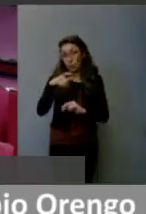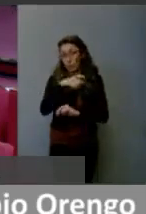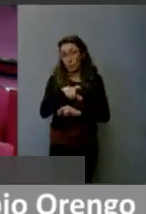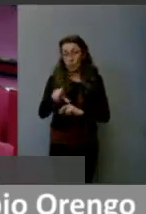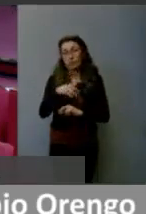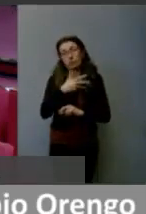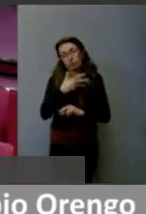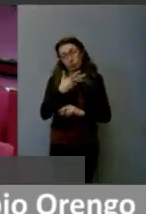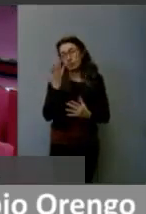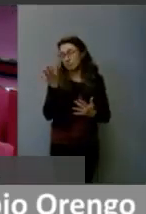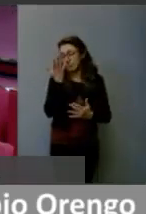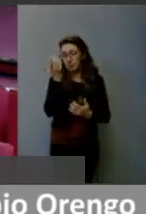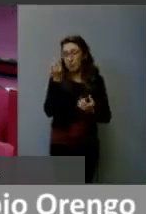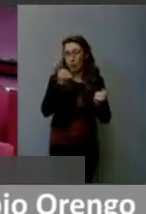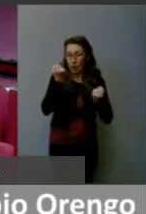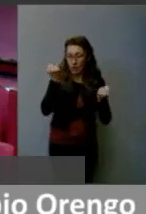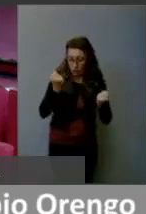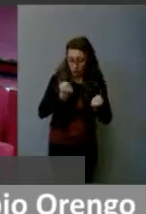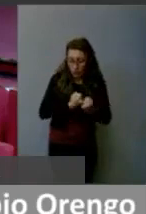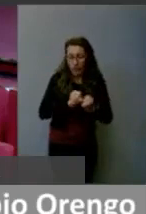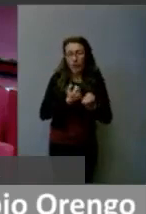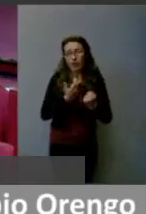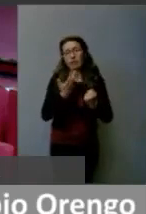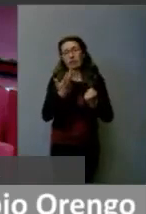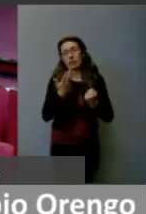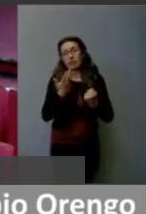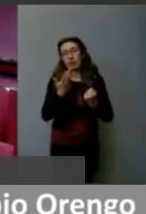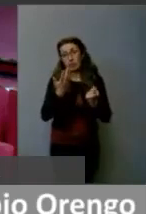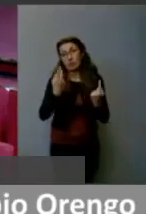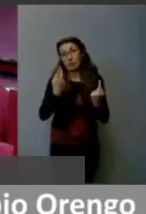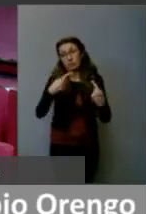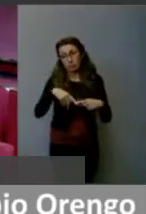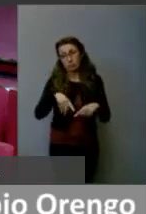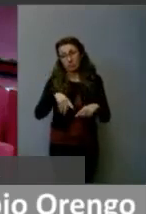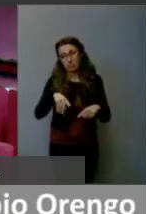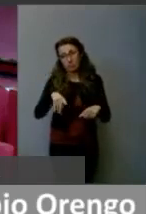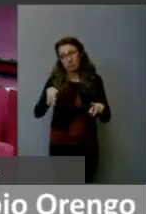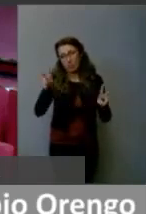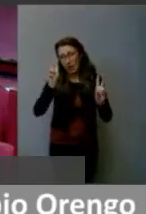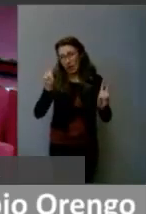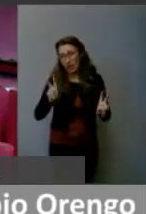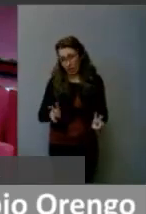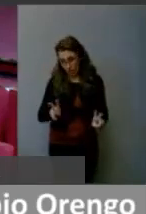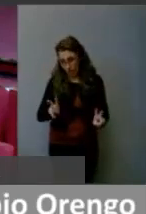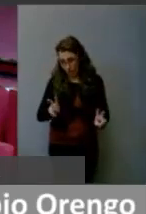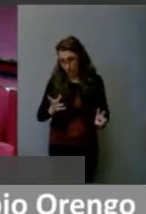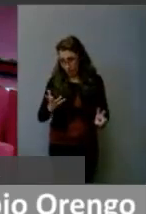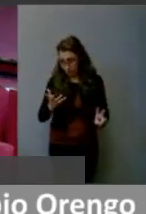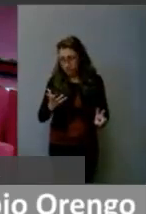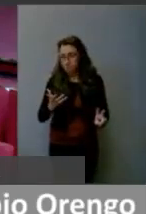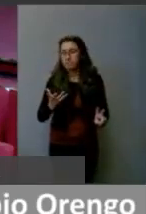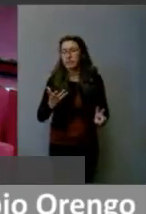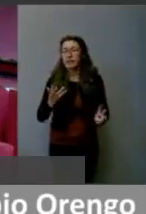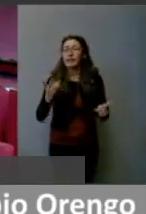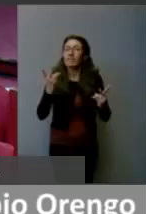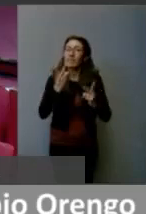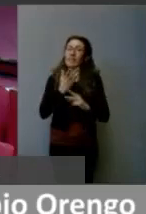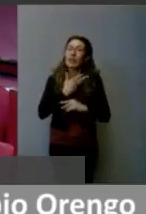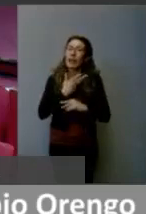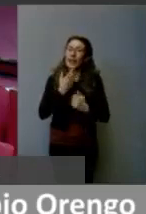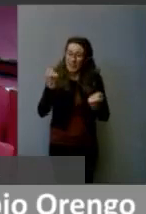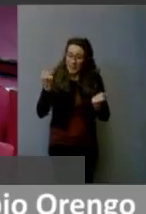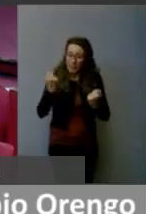gli incidenti stradali che segnalano un importante allarme rispetto alla sicurezza delle strade, ma ci sono tutti quegli